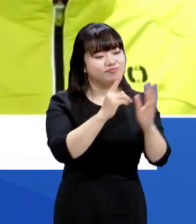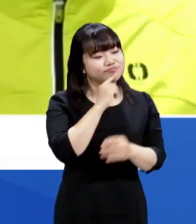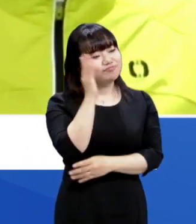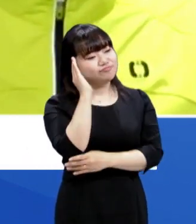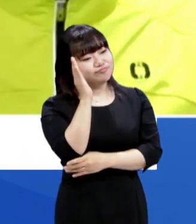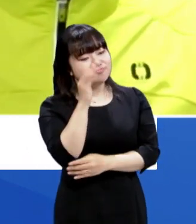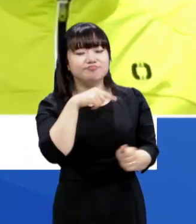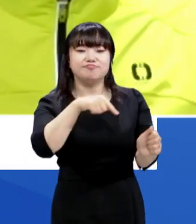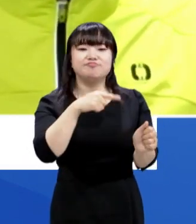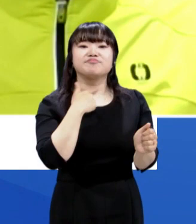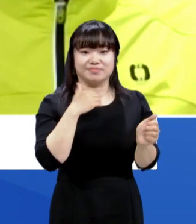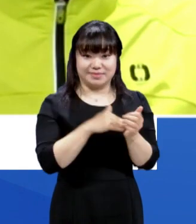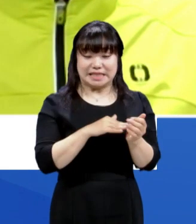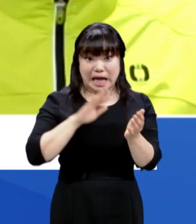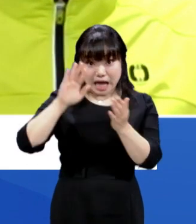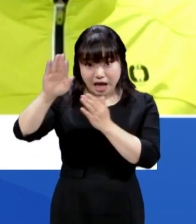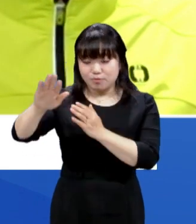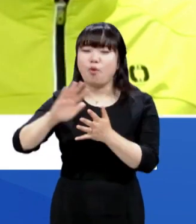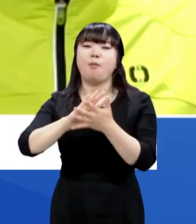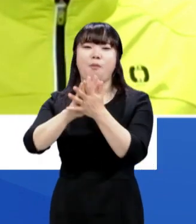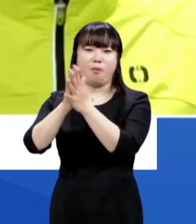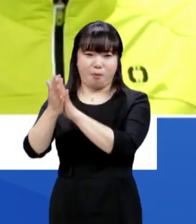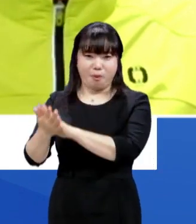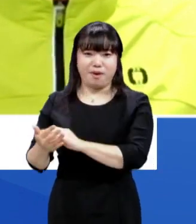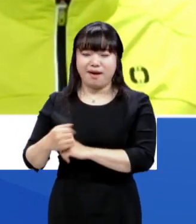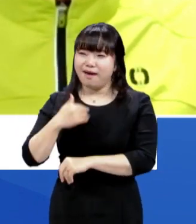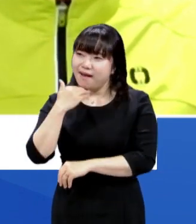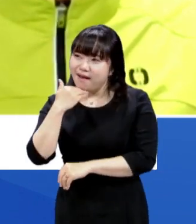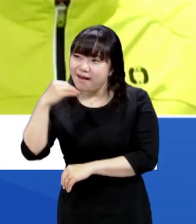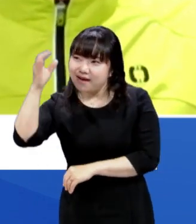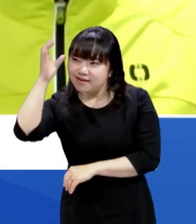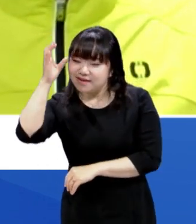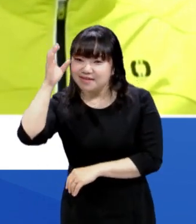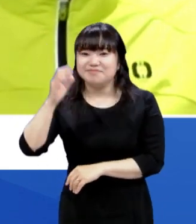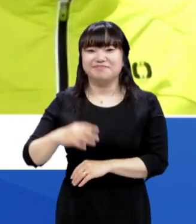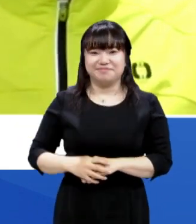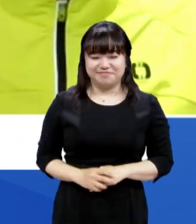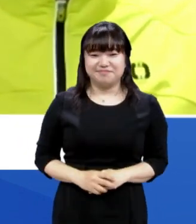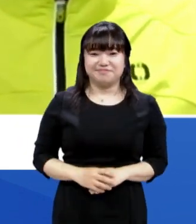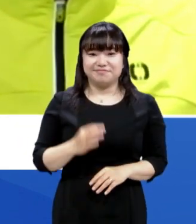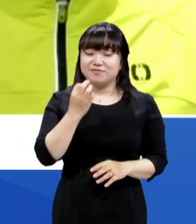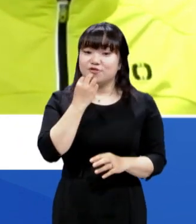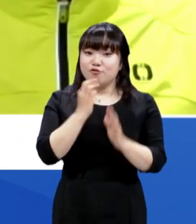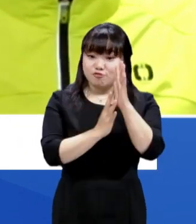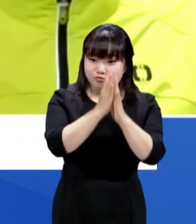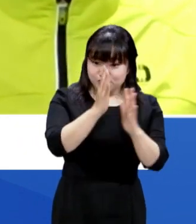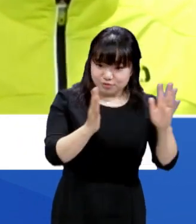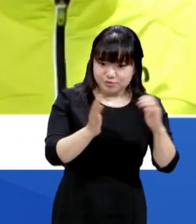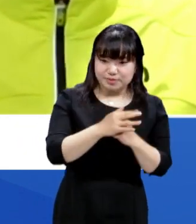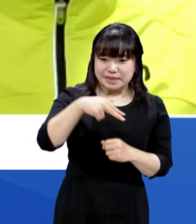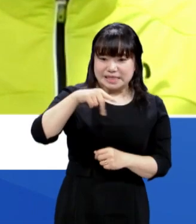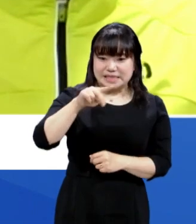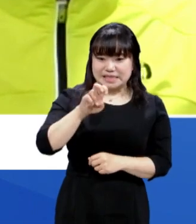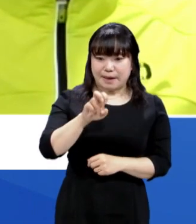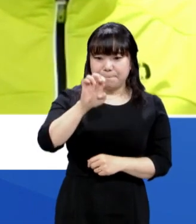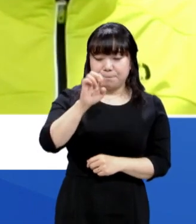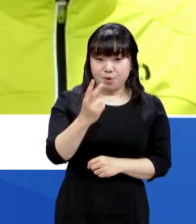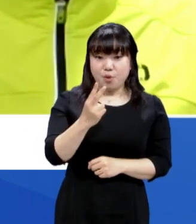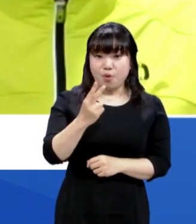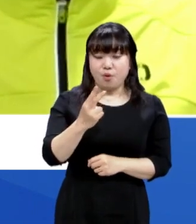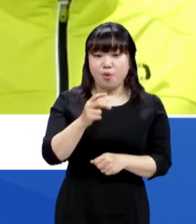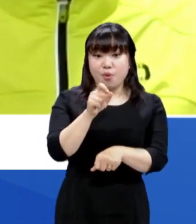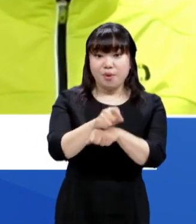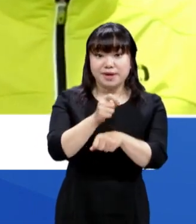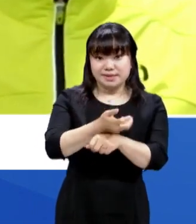합니다 앞으로는 달라질 것이라고 기대하기 때문입니다 서울 수프의 3표 레미콘 2 올해